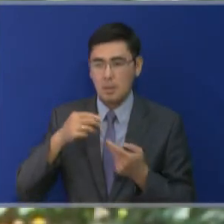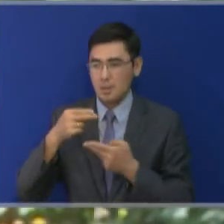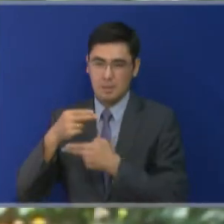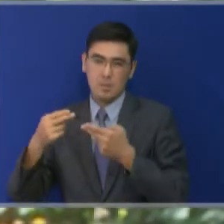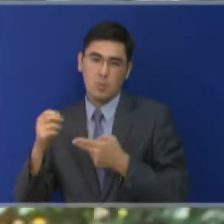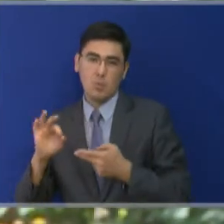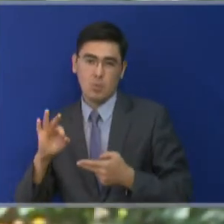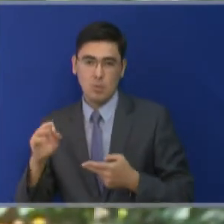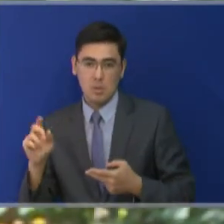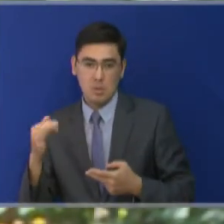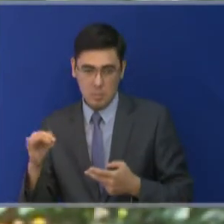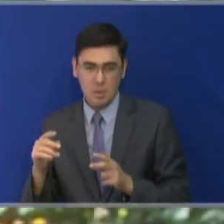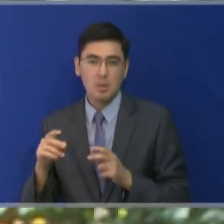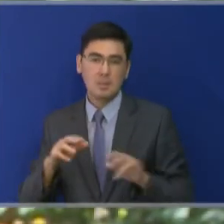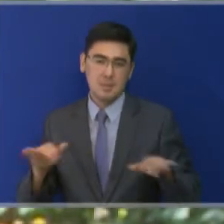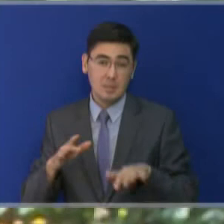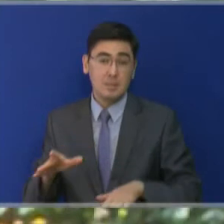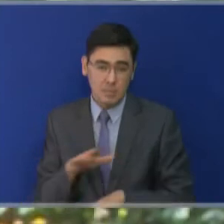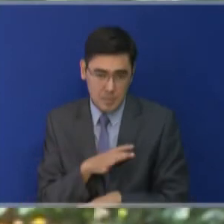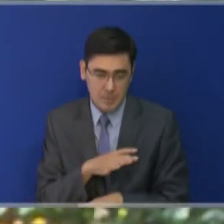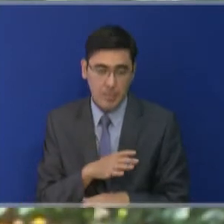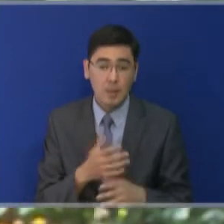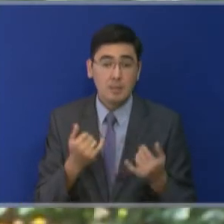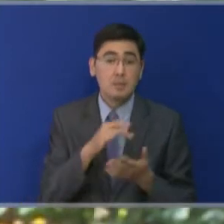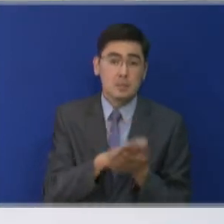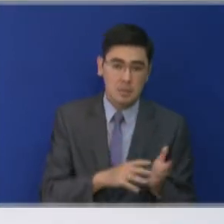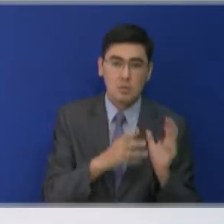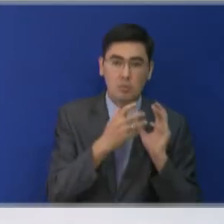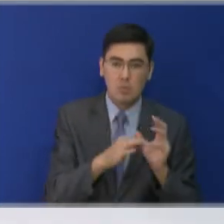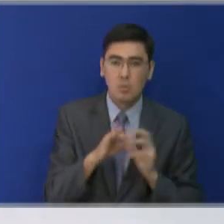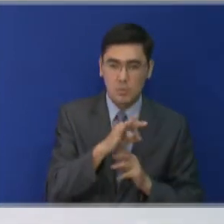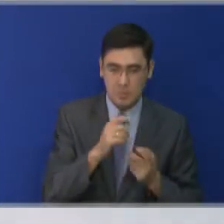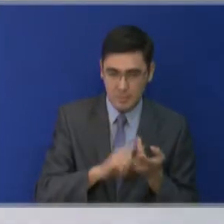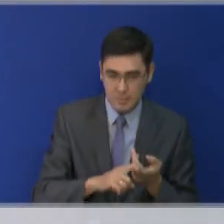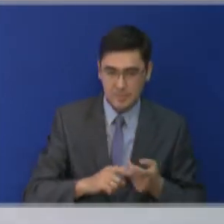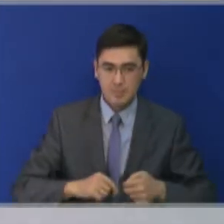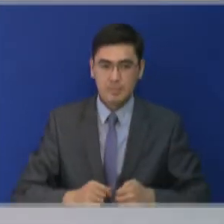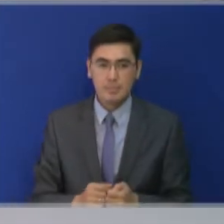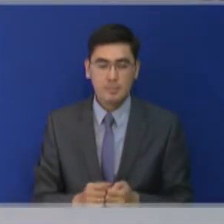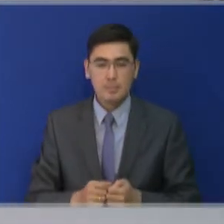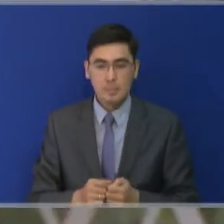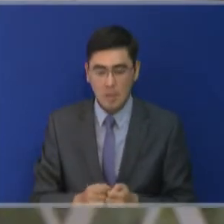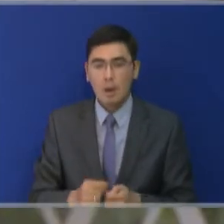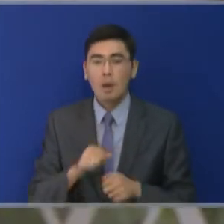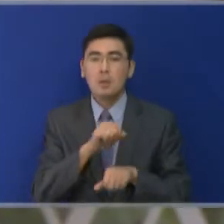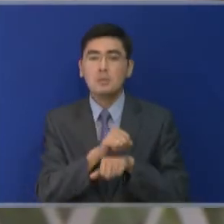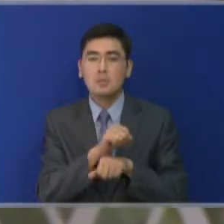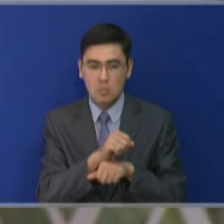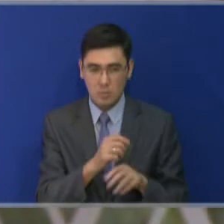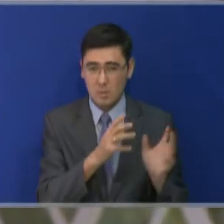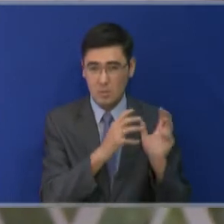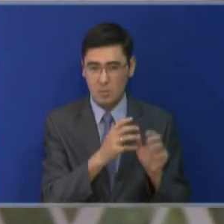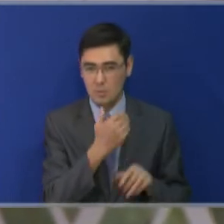дейін кешенді шаралар жоспары жалғасын табатын болады. Жаңа үлгідегі әдеби аялдамаларды орнату